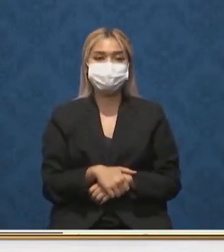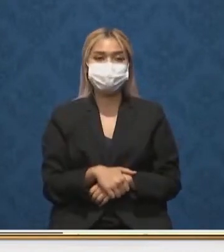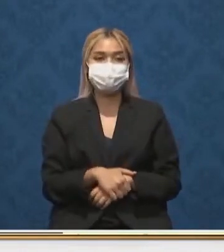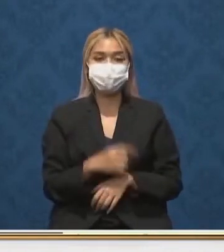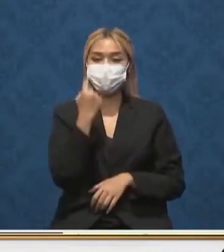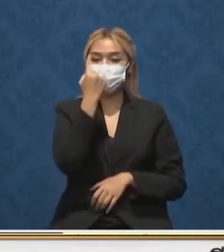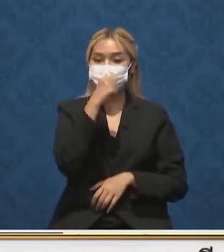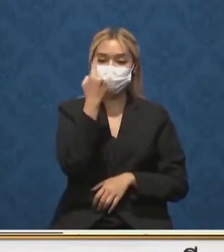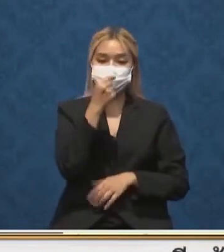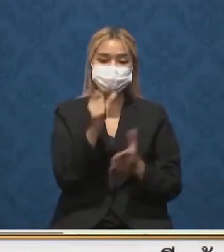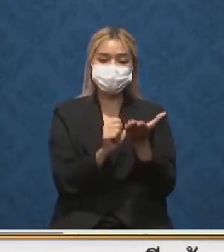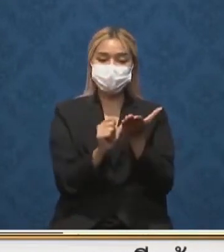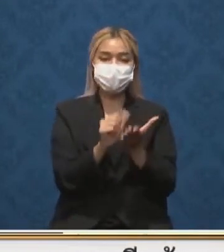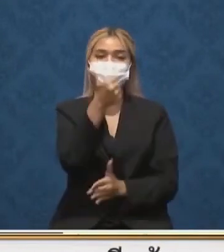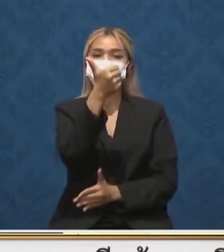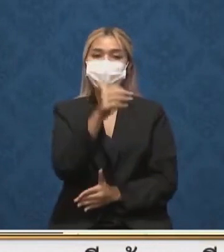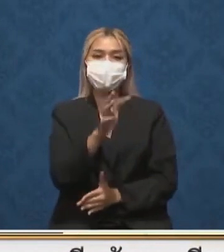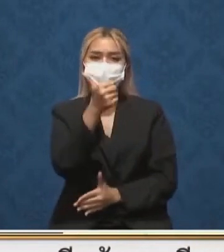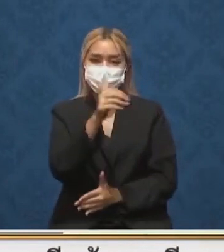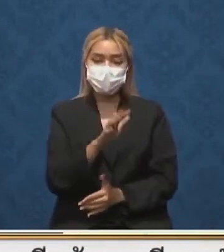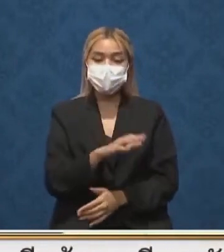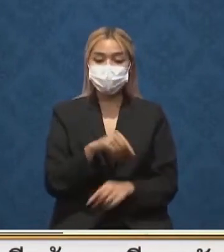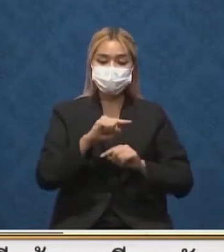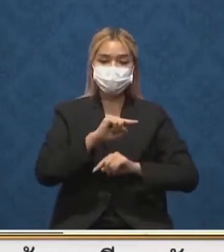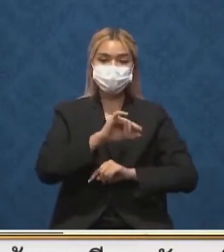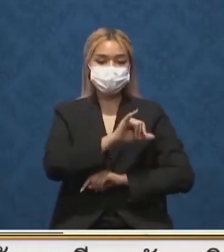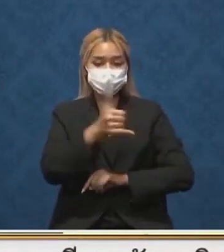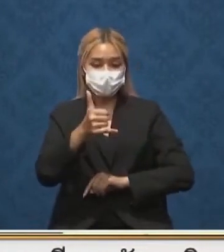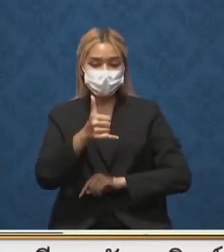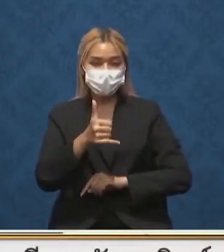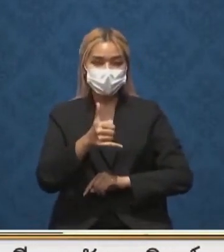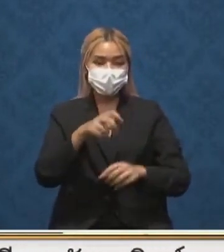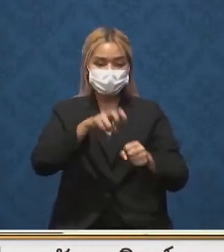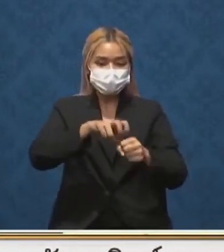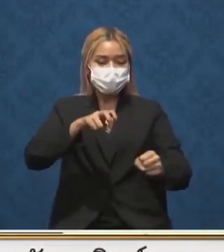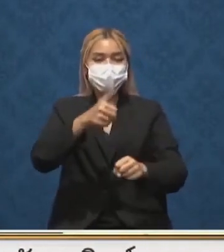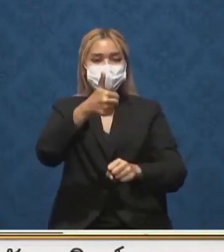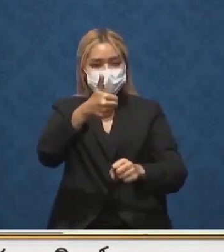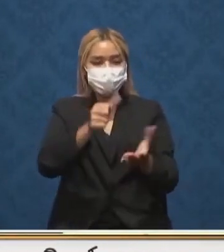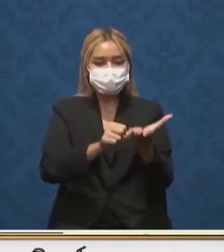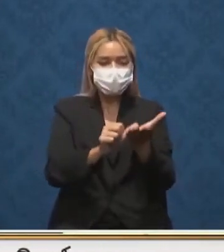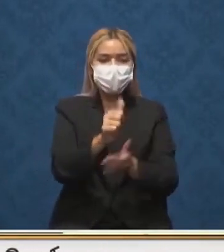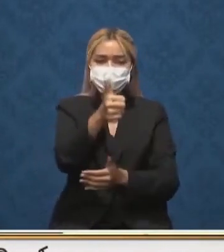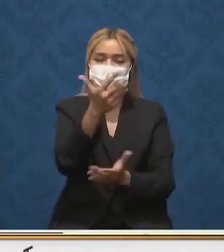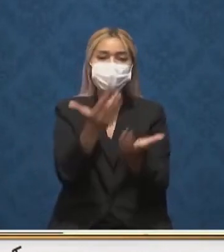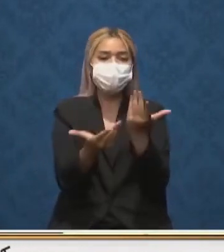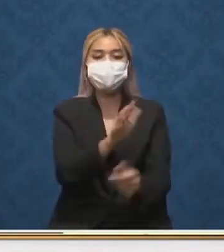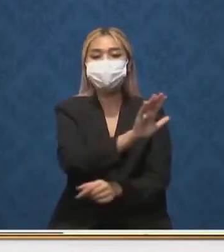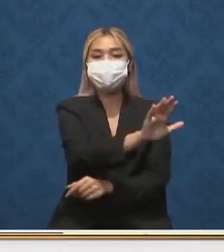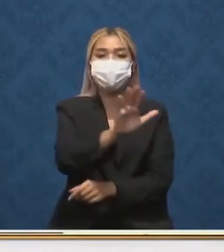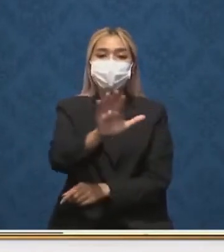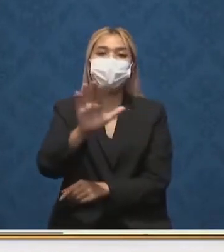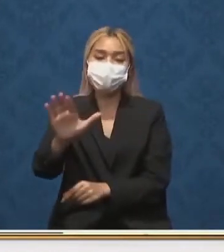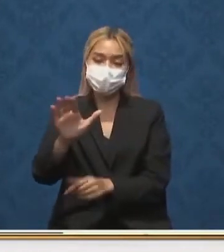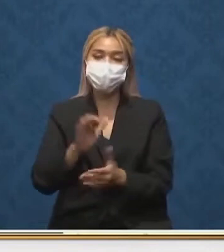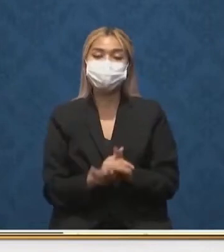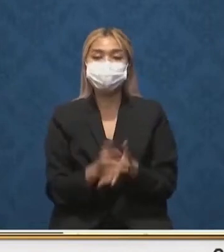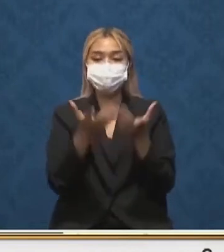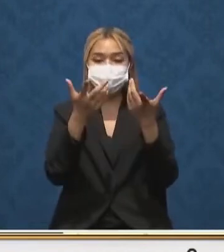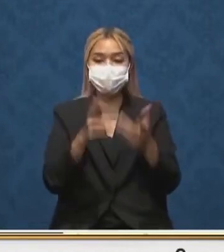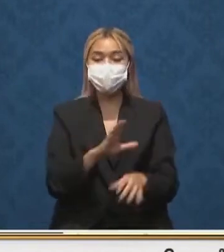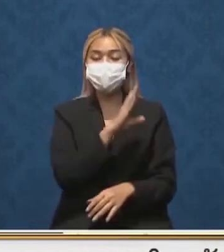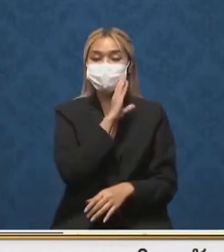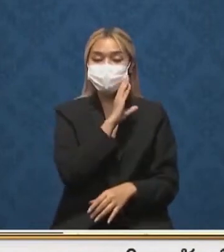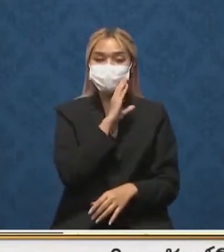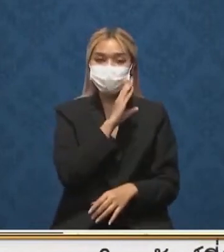ในนี้จะไปแก้ได้ท่านก็ไปแก้ไปเพิกถอนก็ได้นะครับท่านก็ไปทำแล้วก็ไปออกว่า